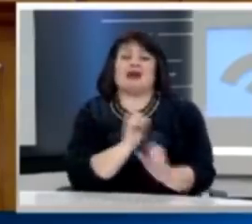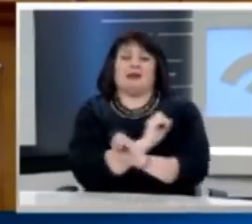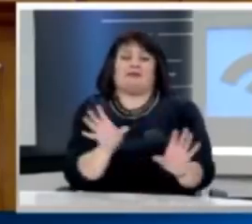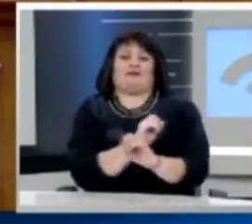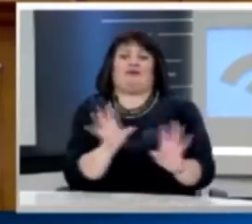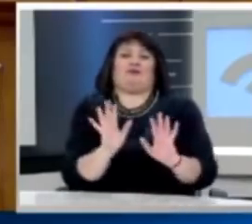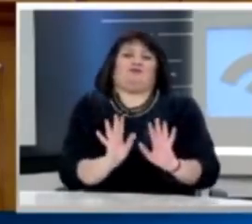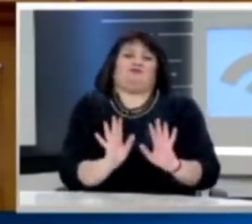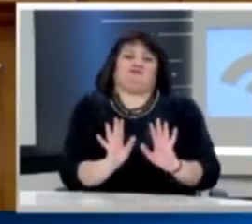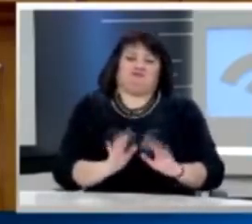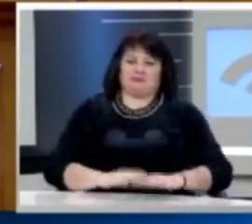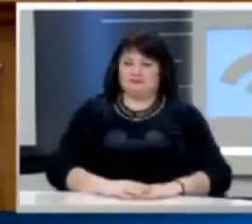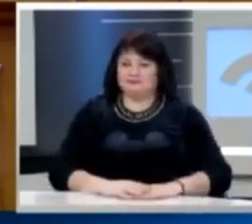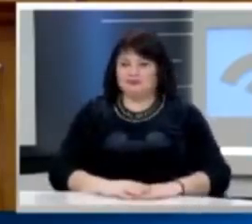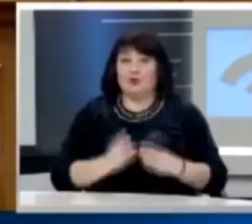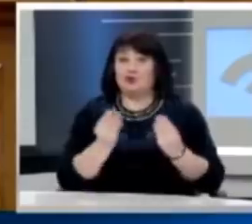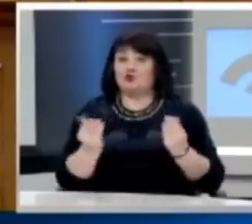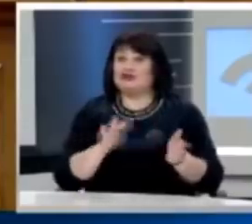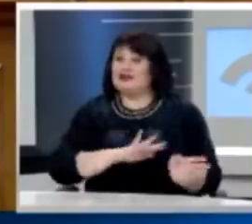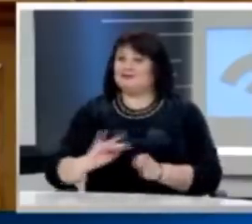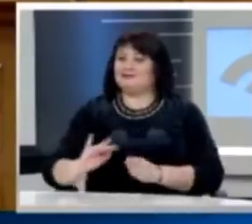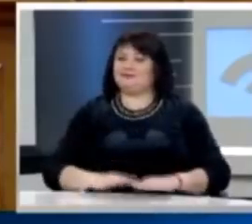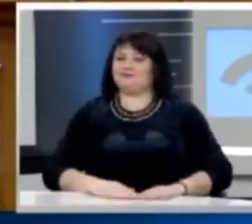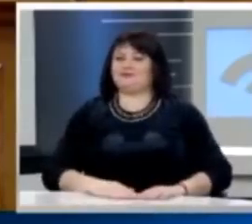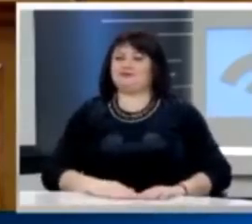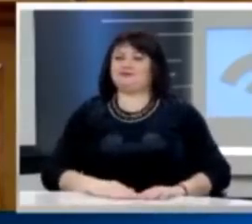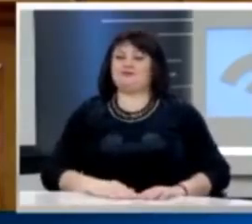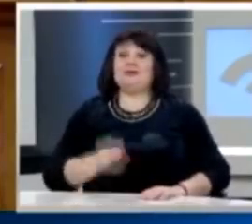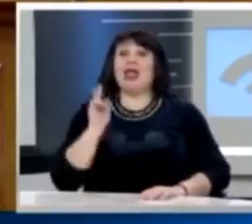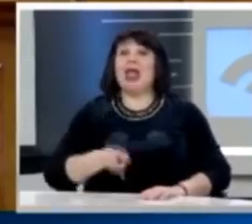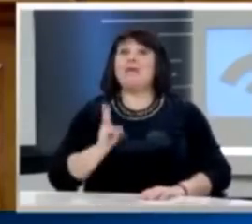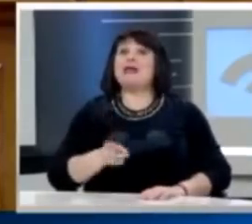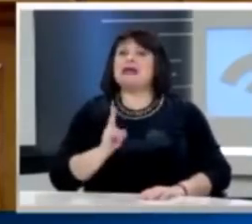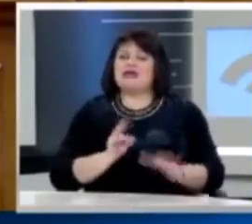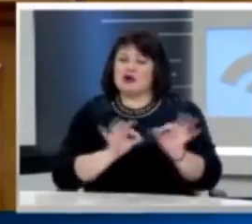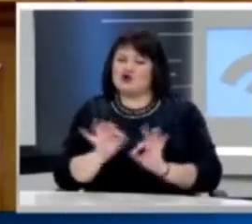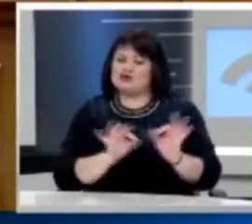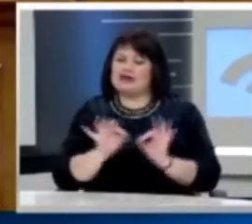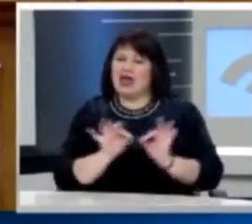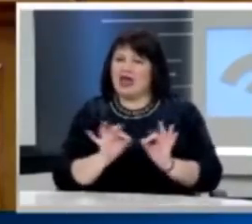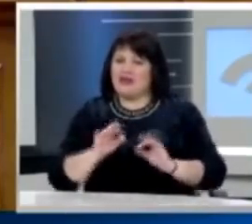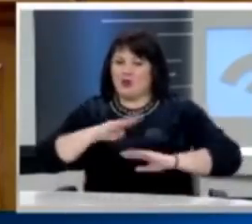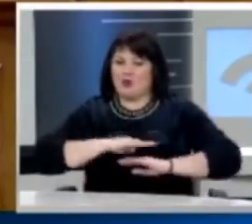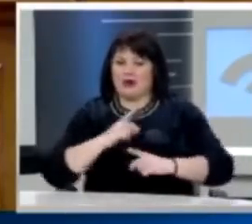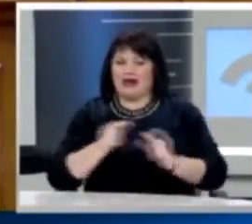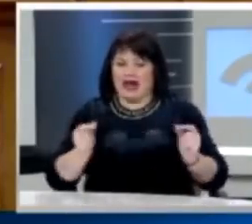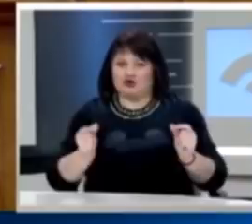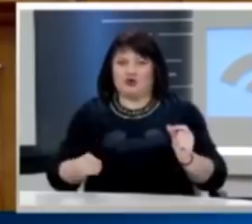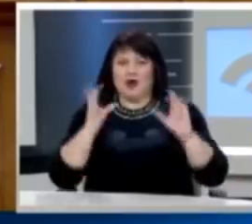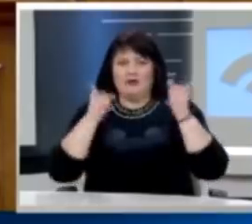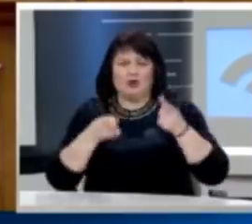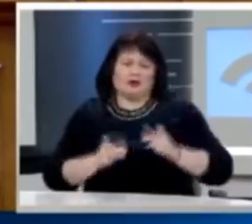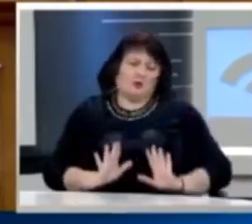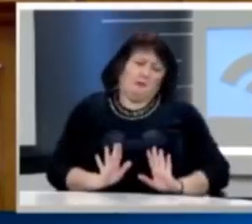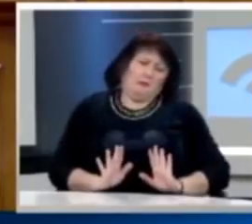τι επουσιώδες. Γιατί αυτά τα επικίνδυνα σχέδια του ΝΑΤΟ δεν τα αμφισβητεί ούτε η Νέα